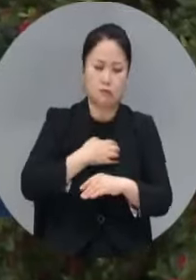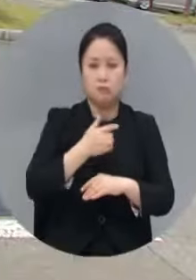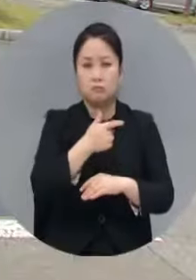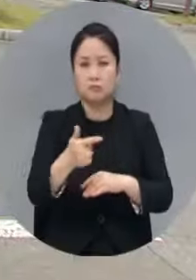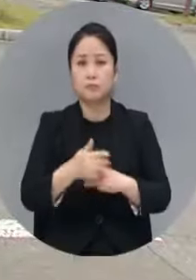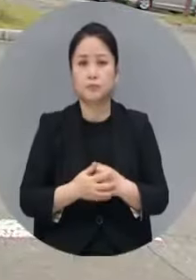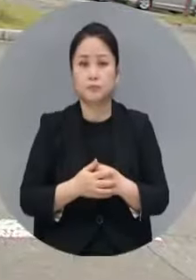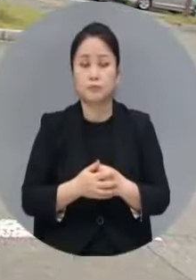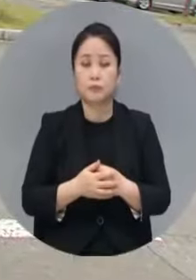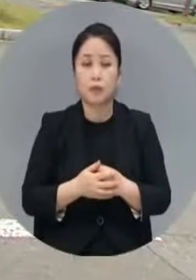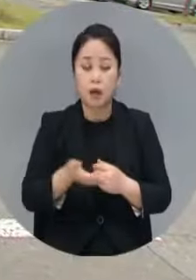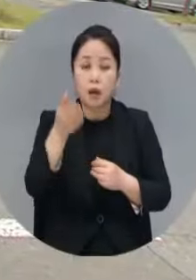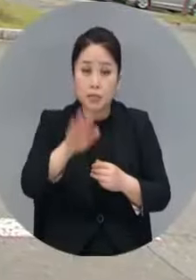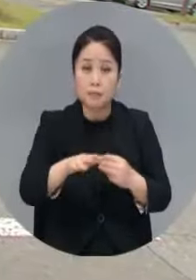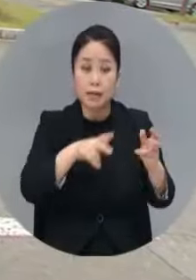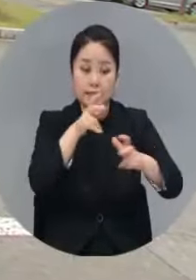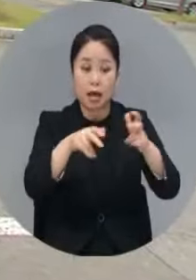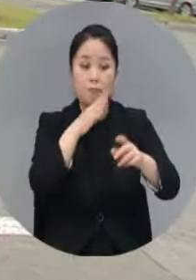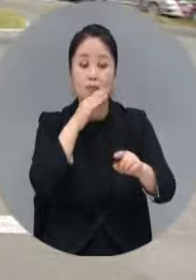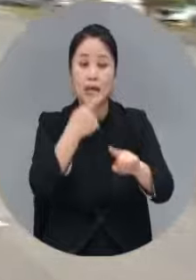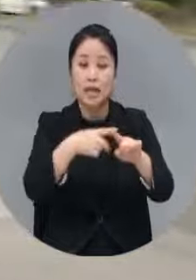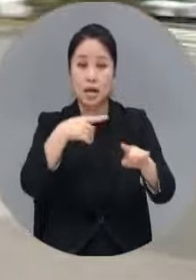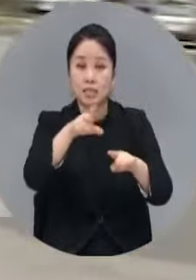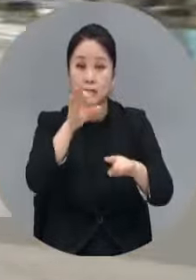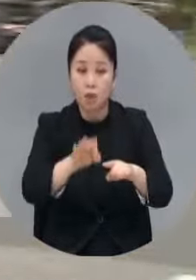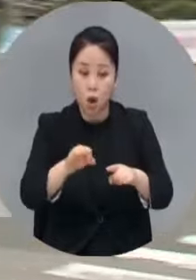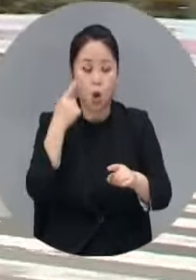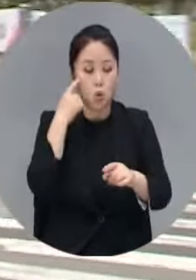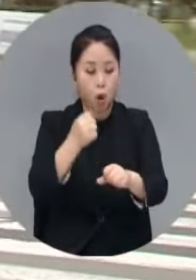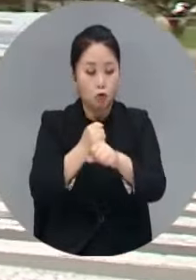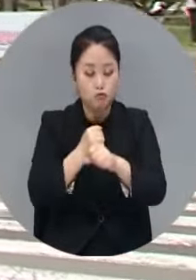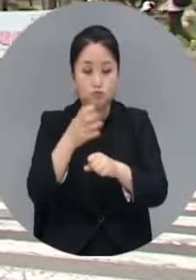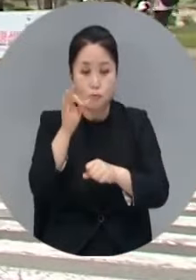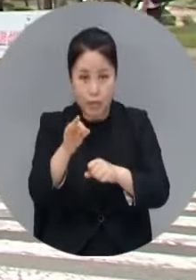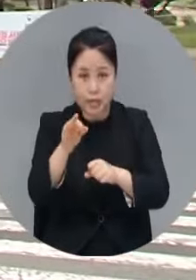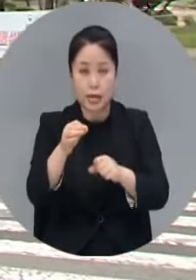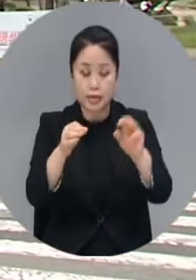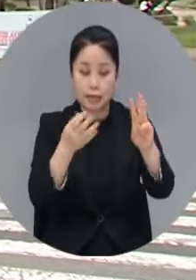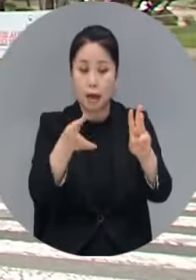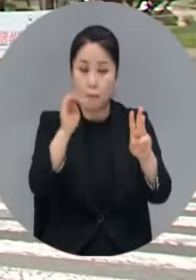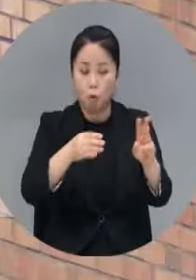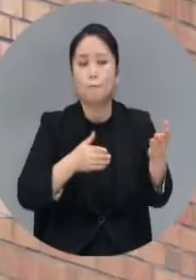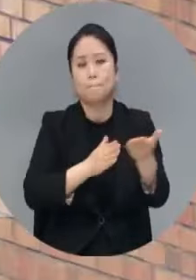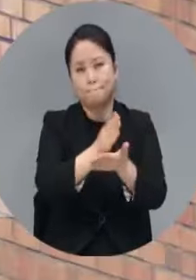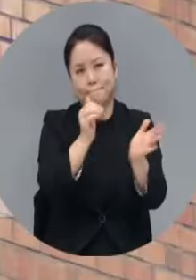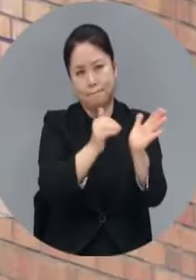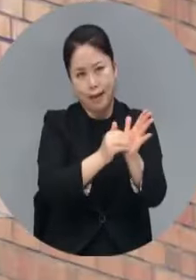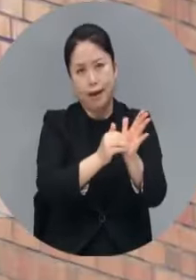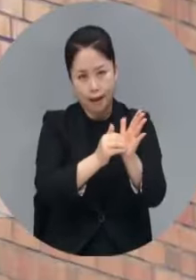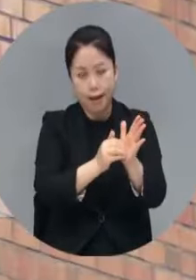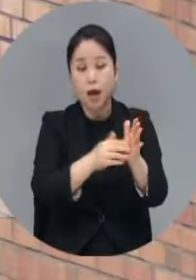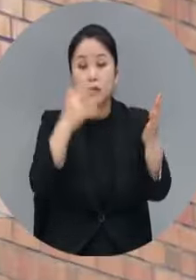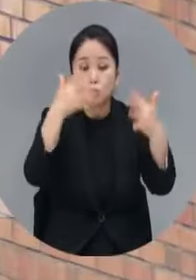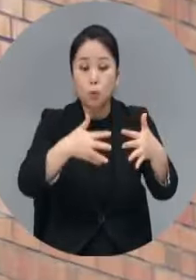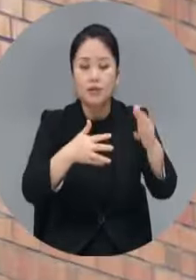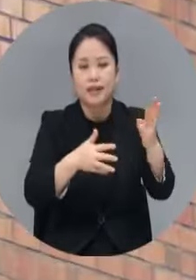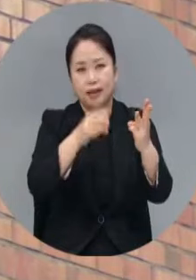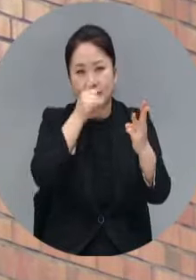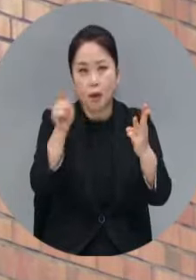있습니다. 다만 사업 타당성 용역비 3억 원을 통과시켜줬는데 사업을 공개 입찰로 진행할 것 등 세 가지